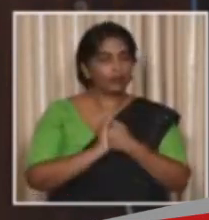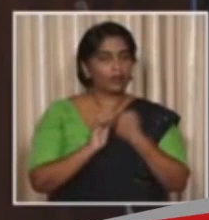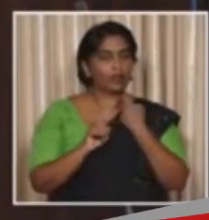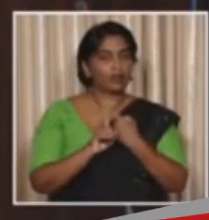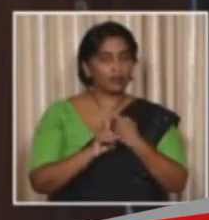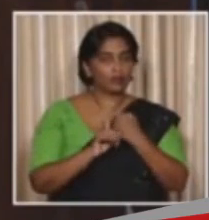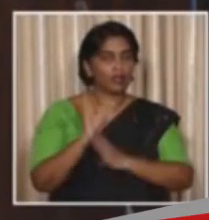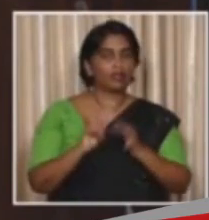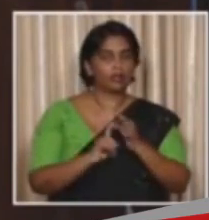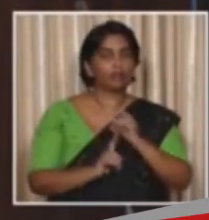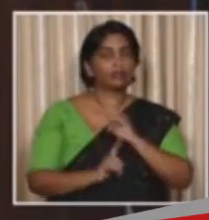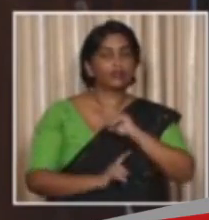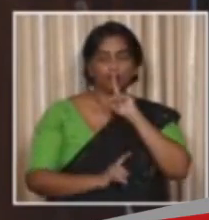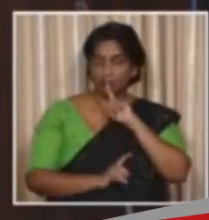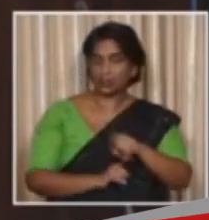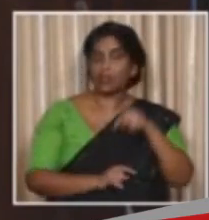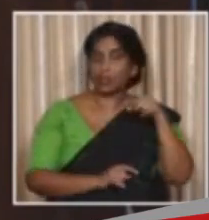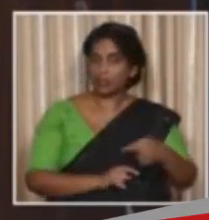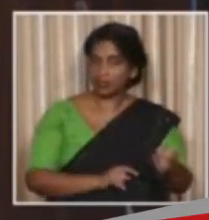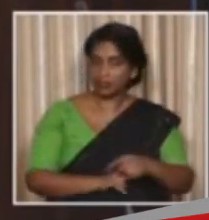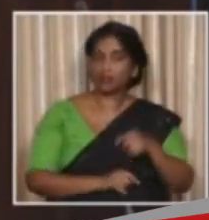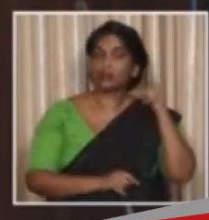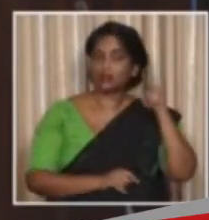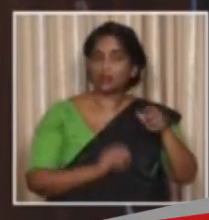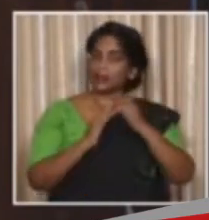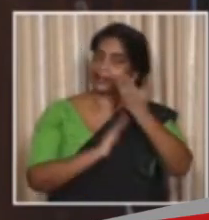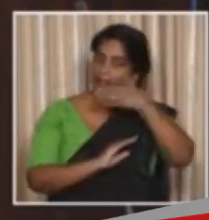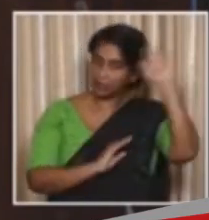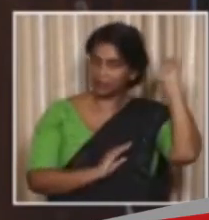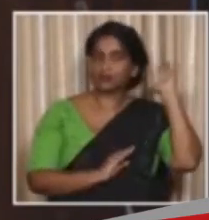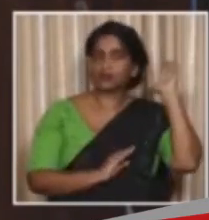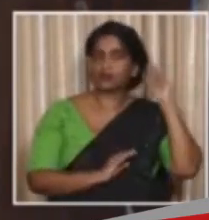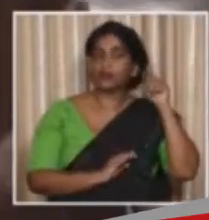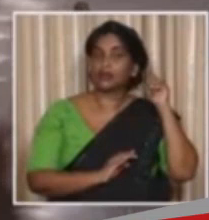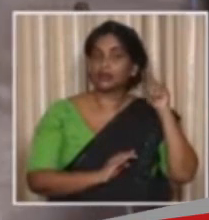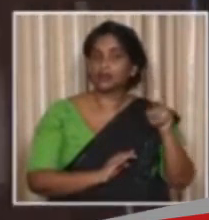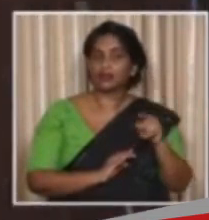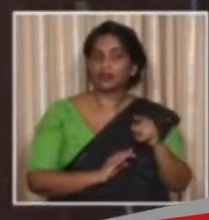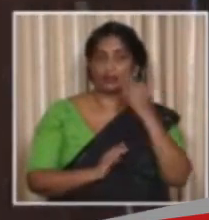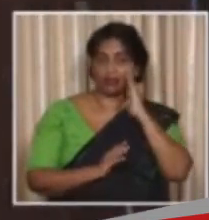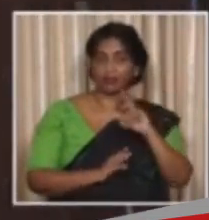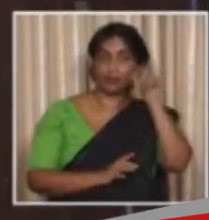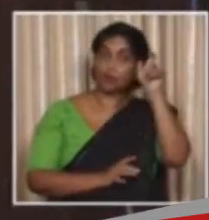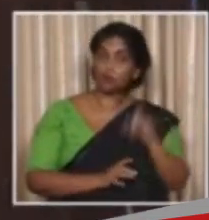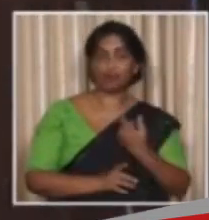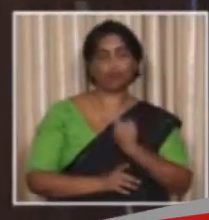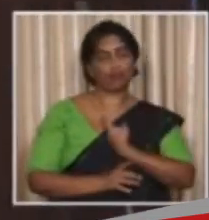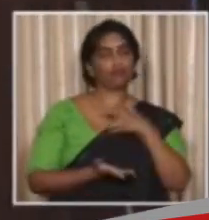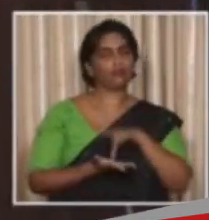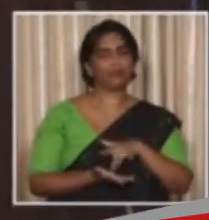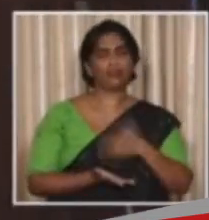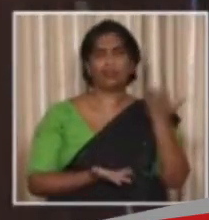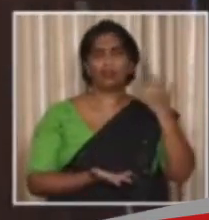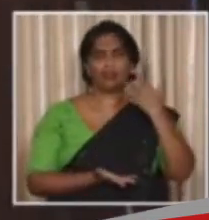තුළ ඒ නිසා ගරු කාංචන විජේසේකර ඇමතිතුමා ඉල්ලා සිටිනවා අද දවසේ අපි එතුමාව ගෙදර අරිනවා එතුමා කියන මේ